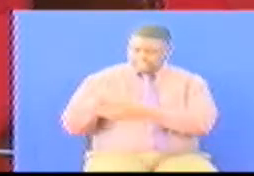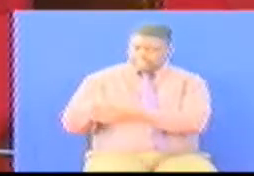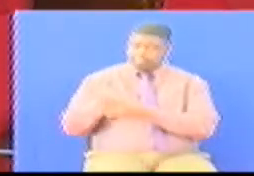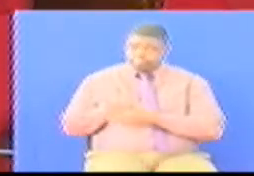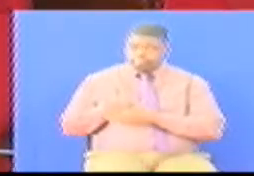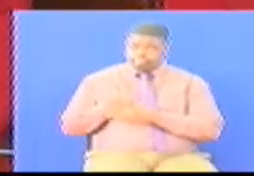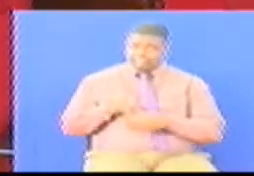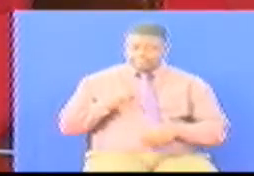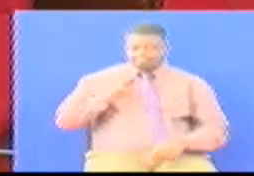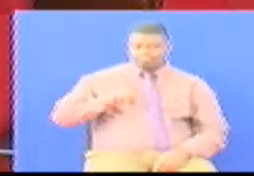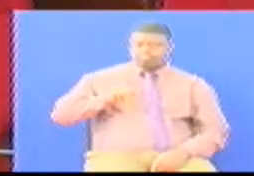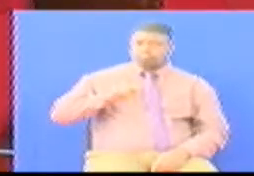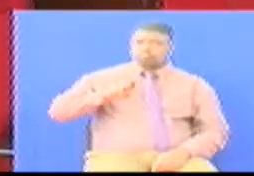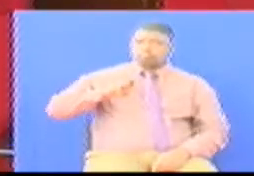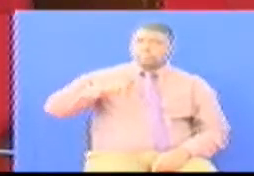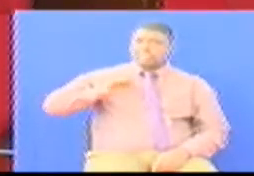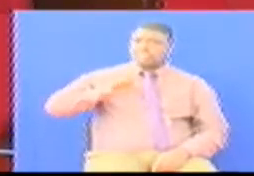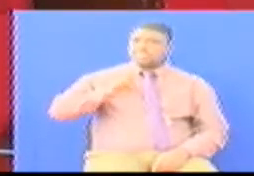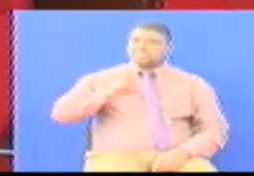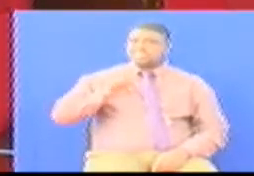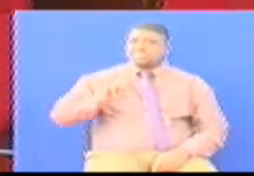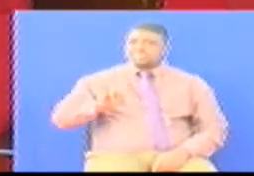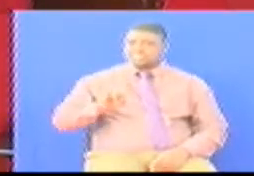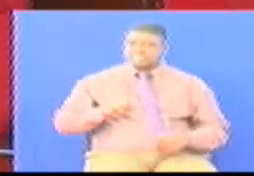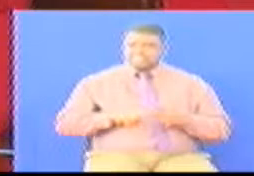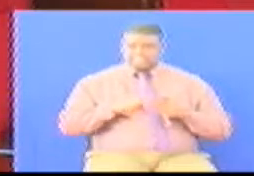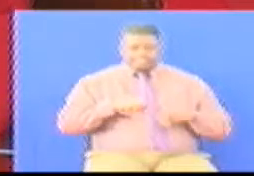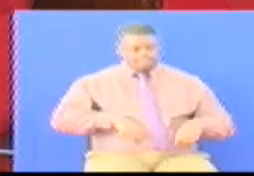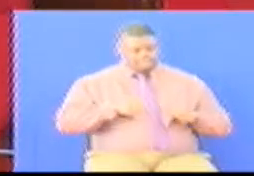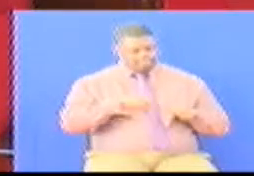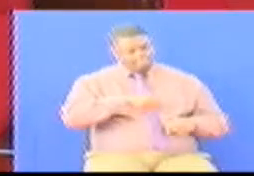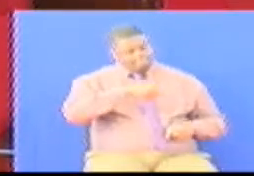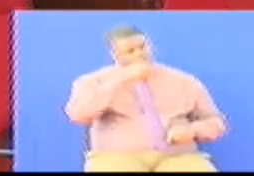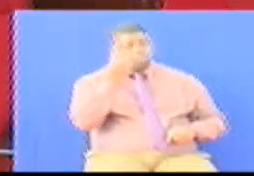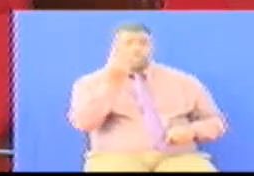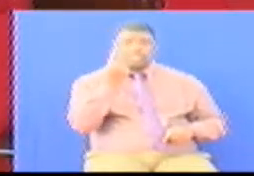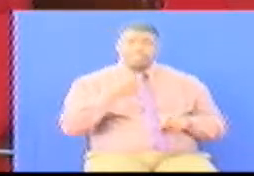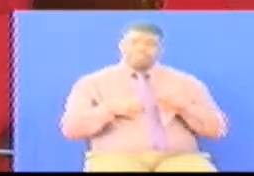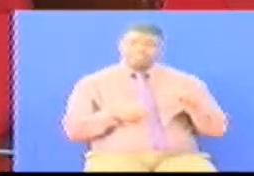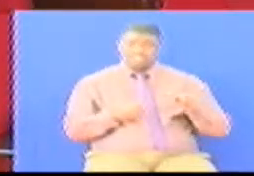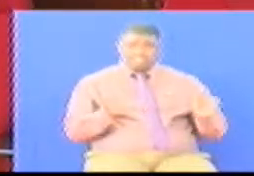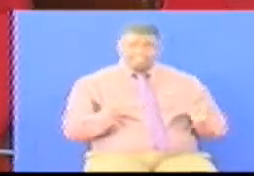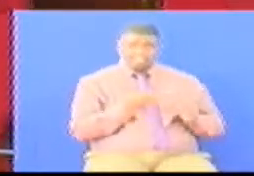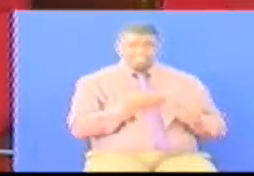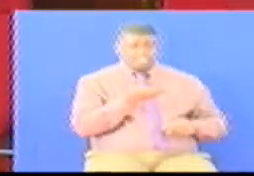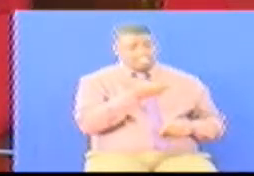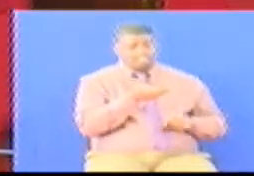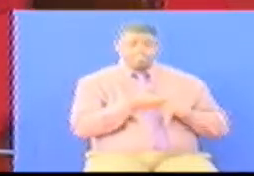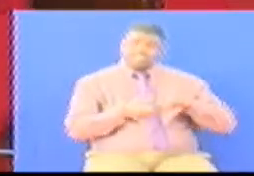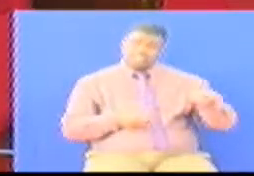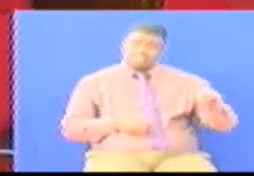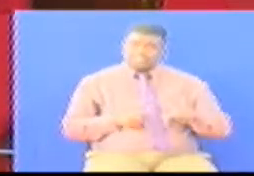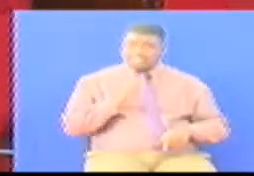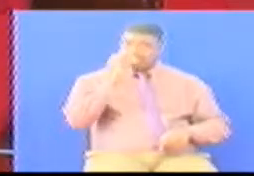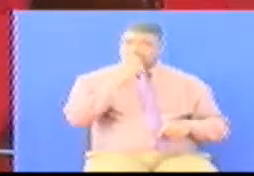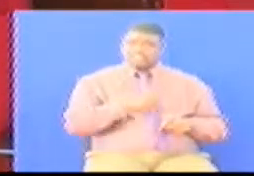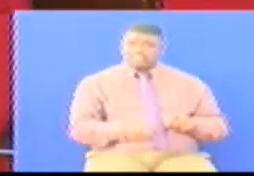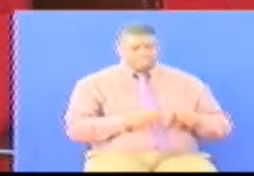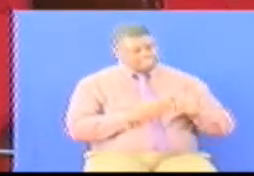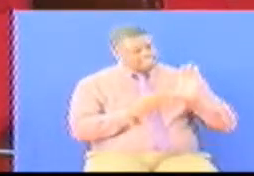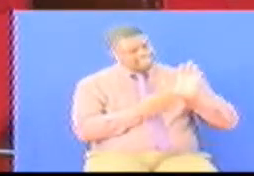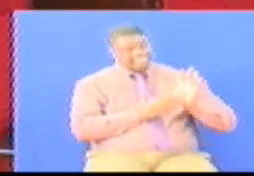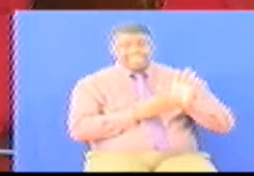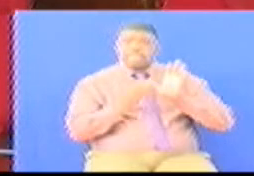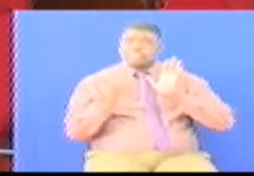ya Mkulazi inayomilikiwa na mfuko wa taifa wa hifadhi ya jamii NCCF kwa 96% na jeshi